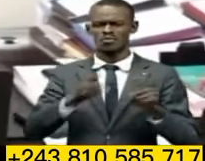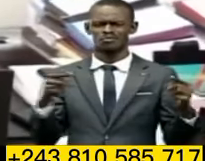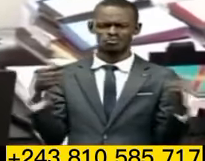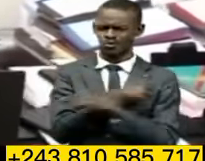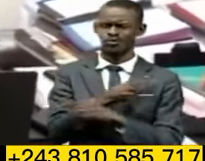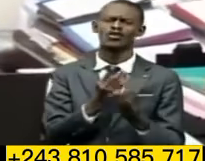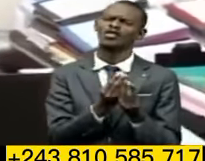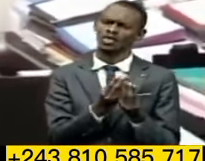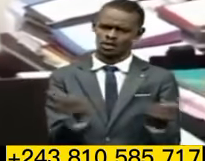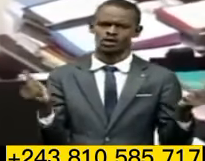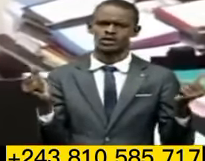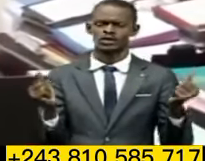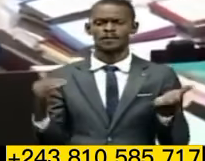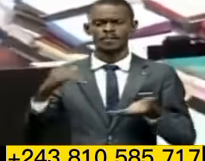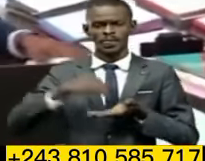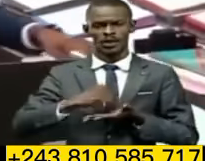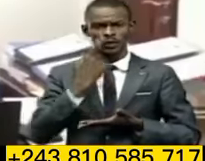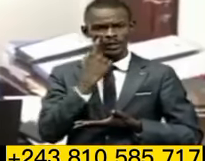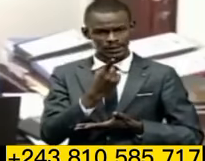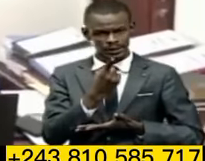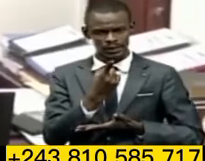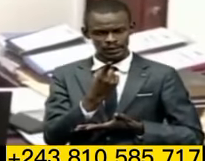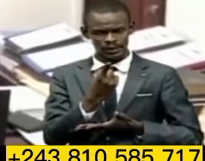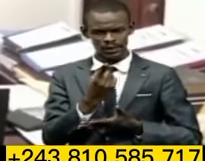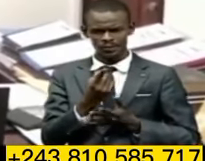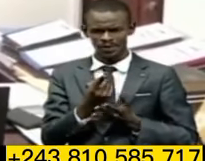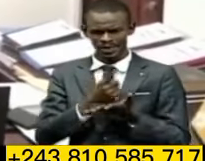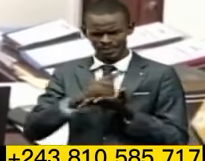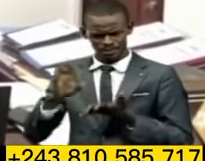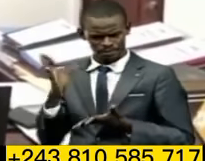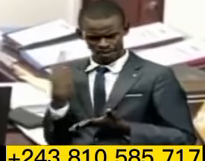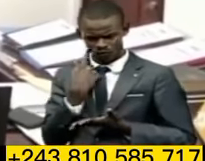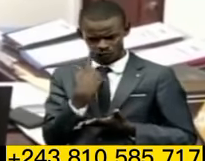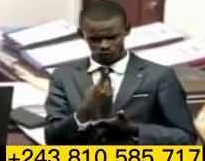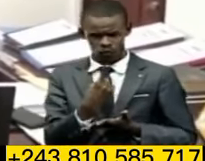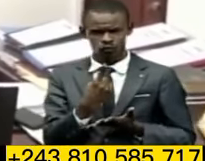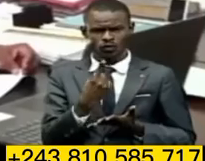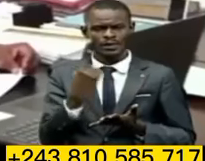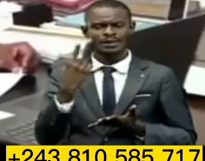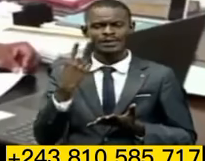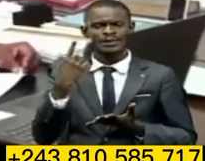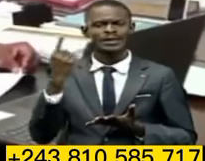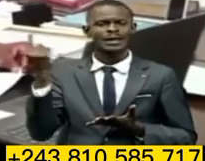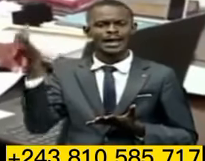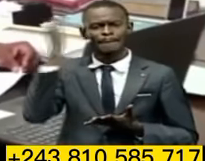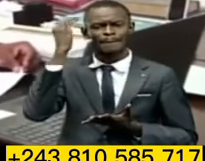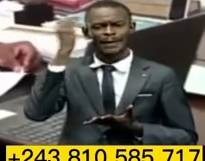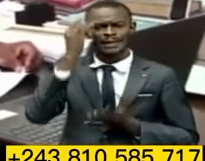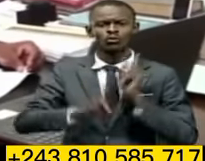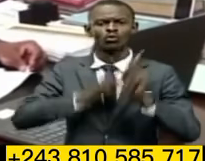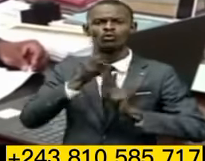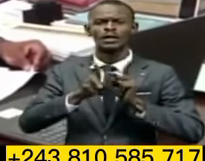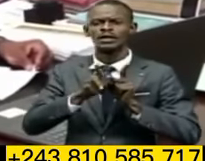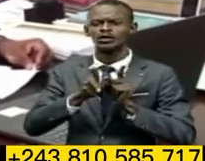se termine, l'état d'esprit de la population a été dominé par l'intervention remarquable du président de la République, chef de l'État, lors